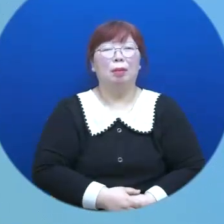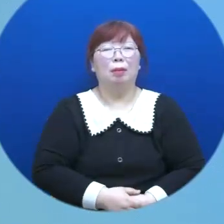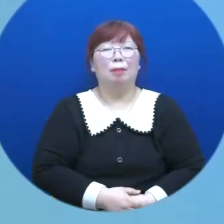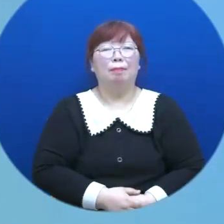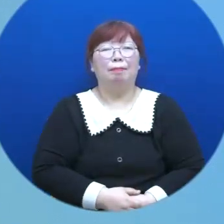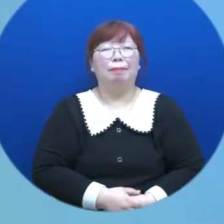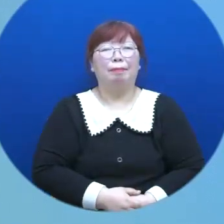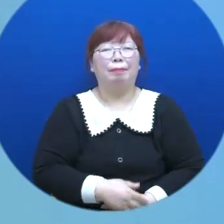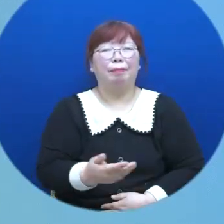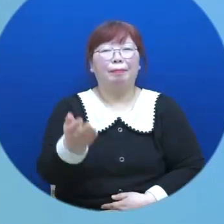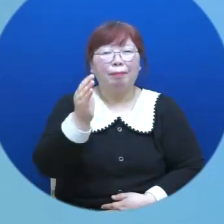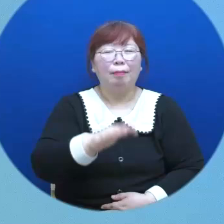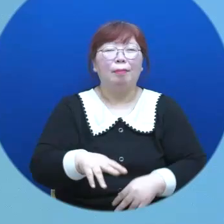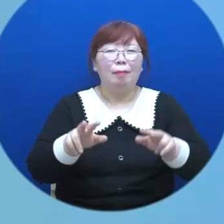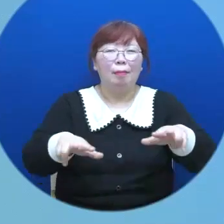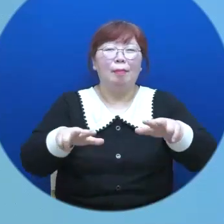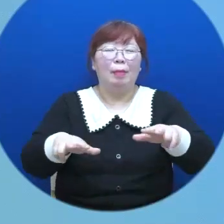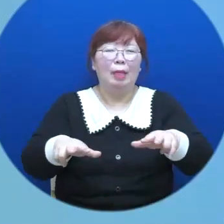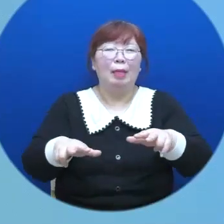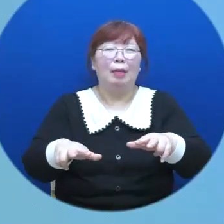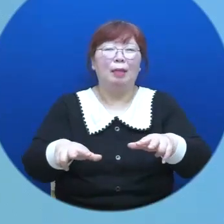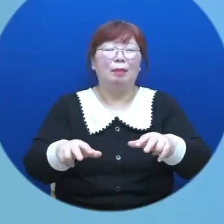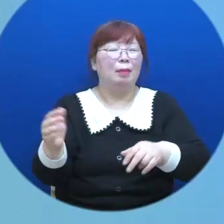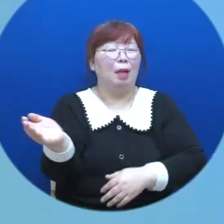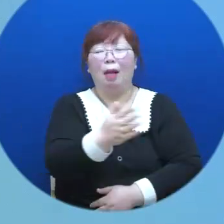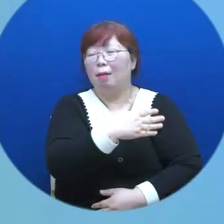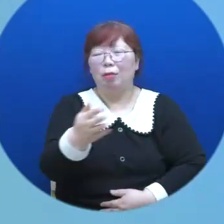근데 쪼락말도 없어. 아무것도 없어.